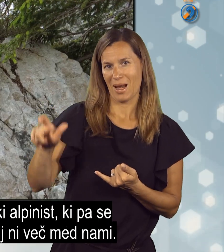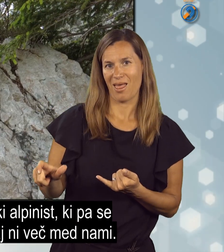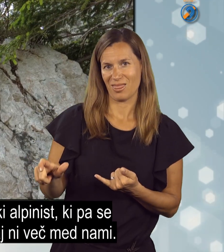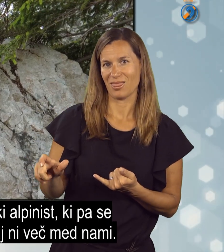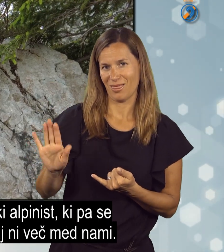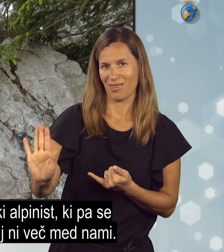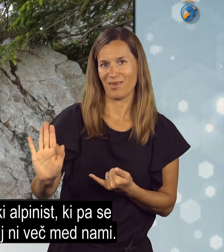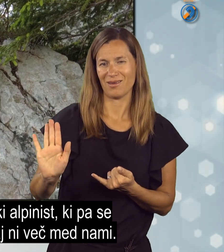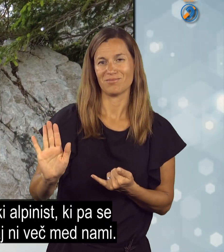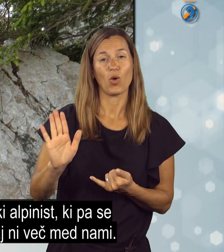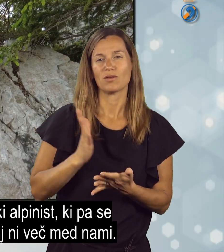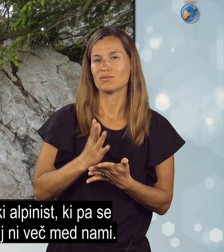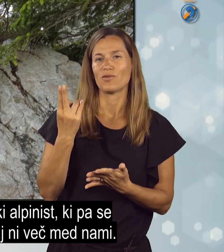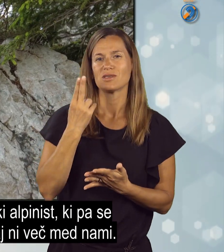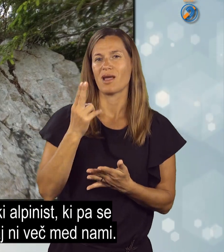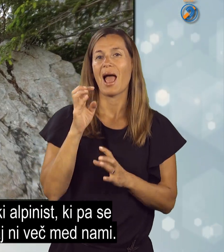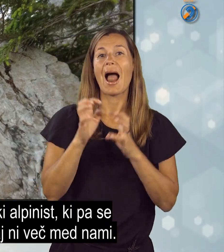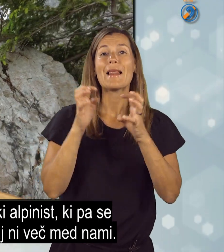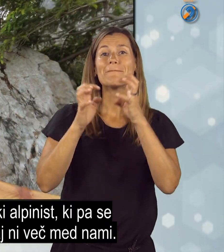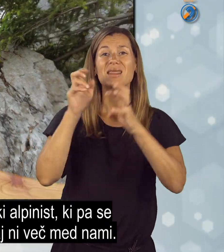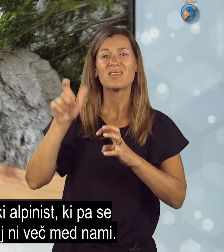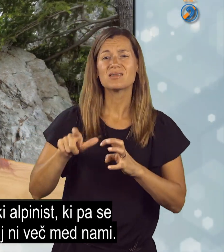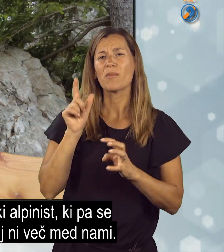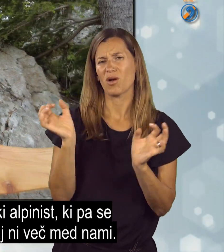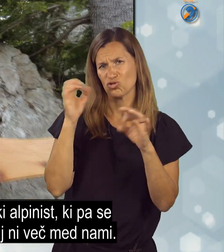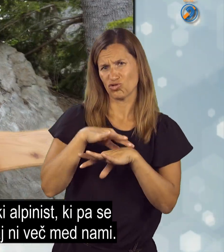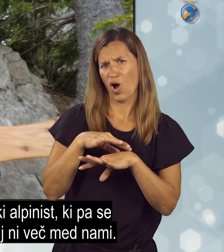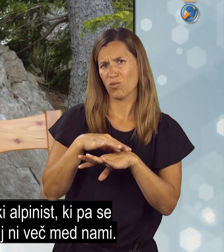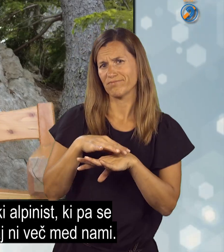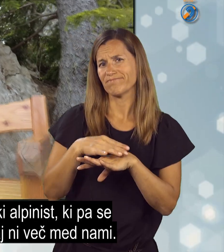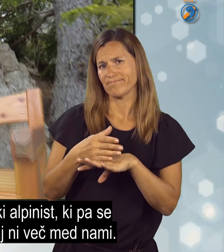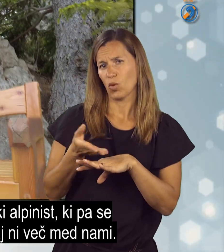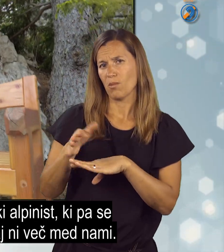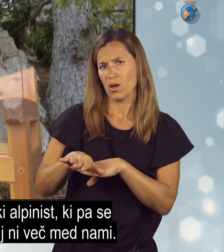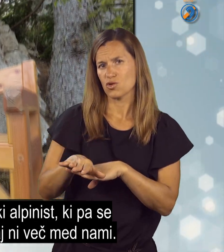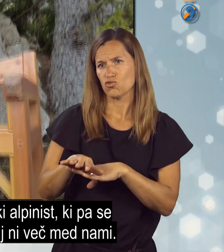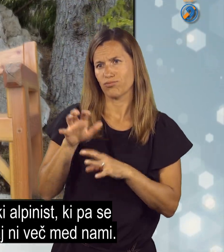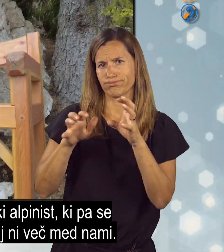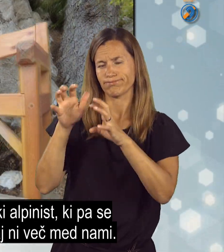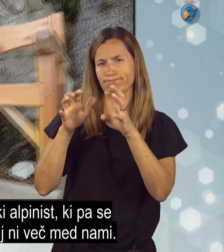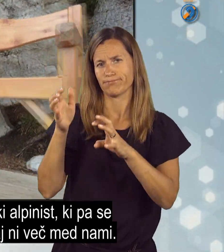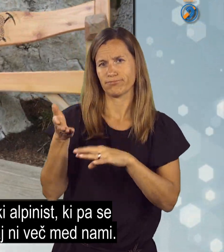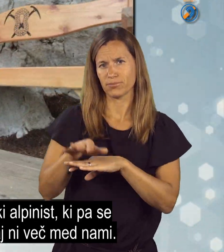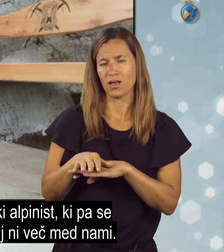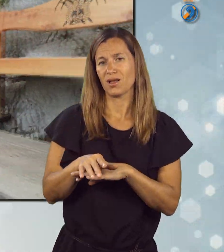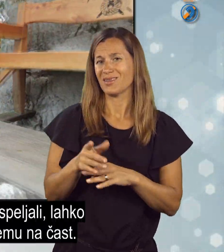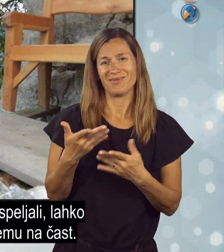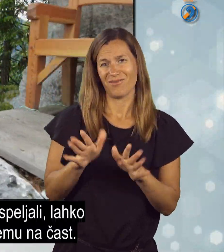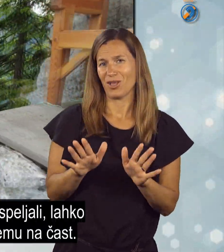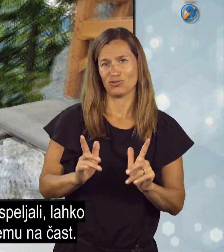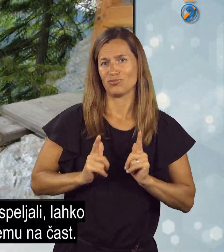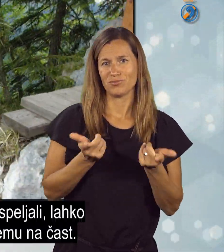dober alpinist slovenski, ki se je žal ubil in ga zdaj ni več med nami,